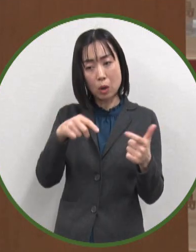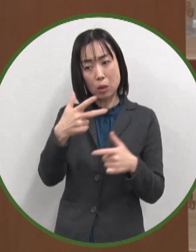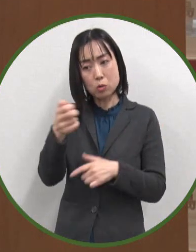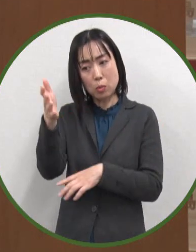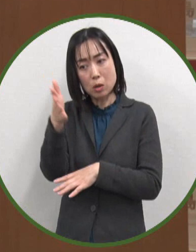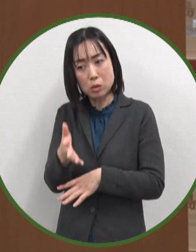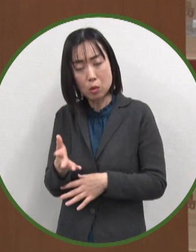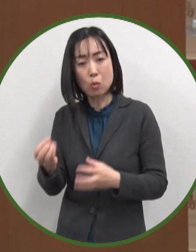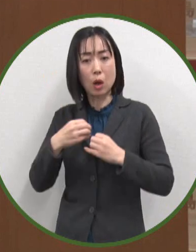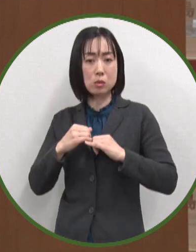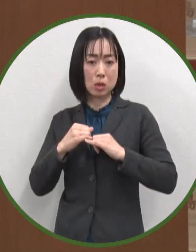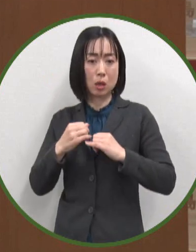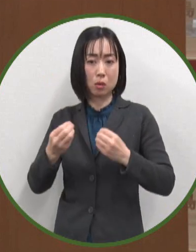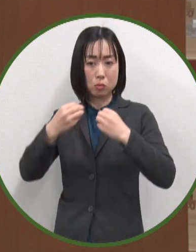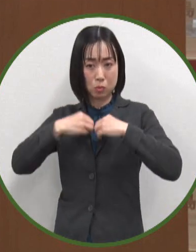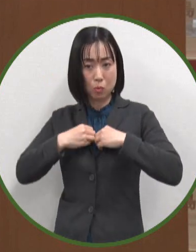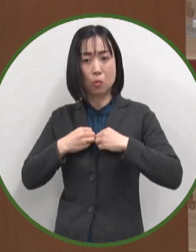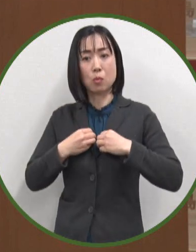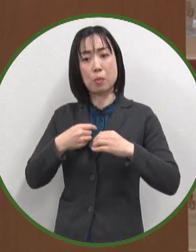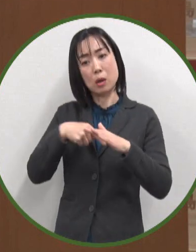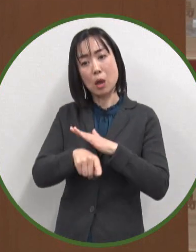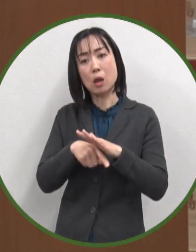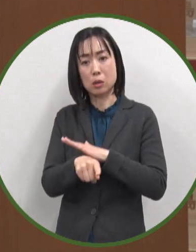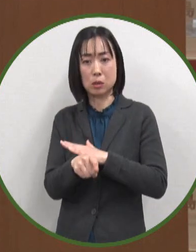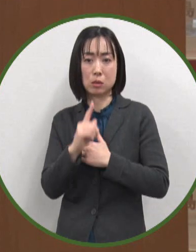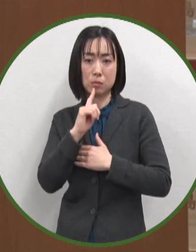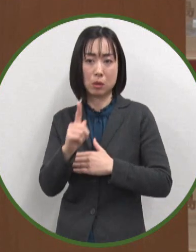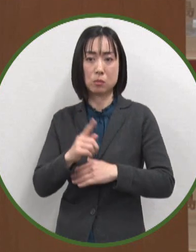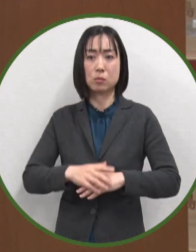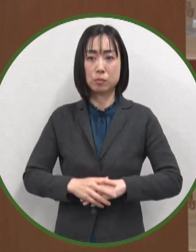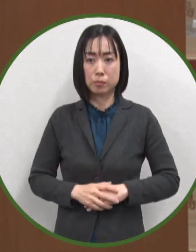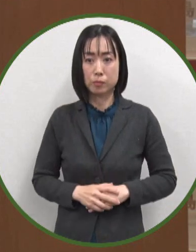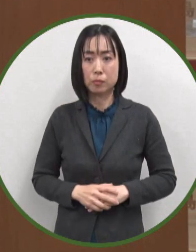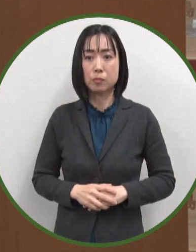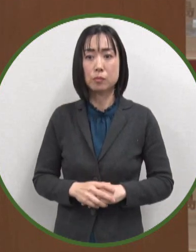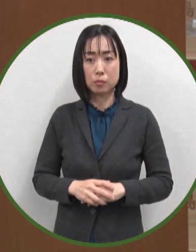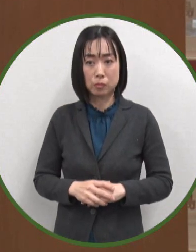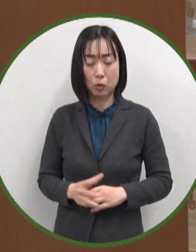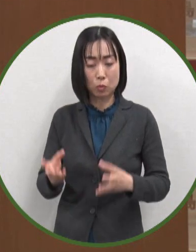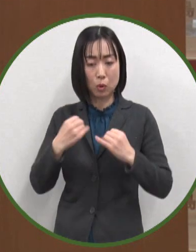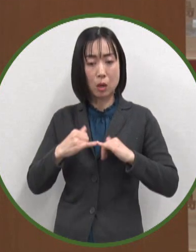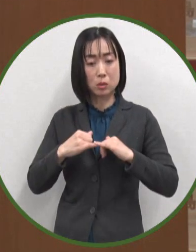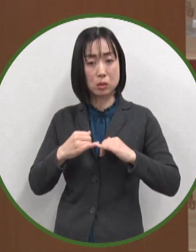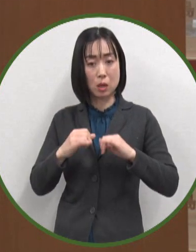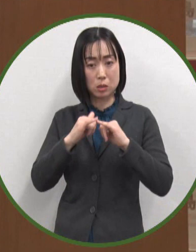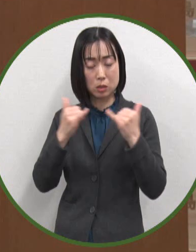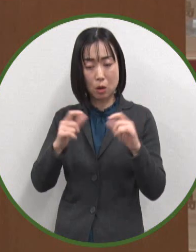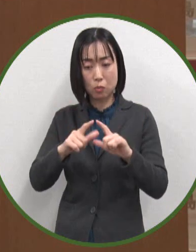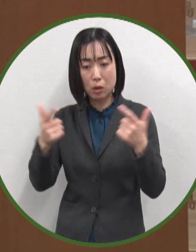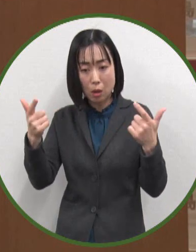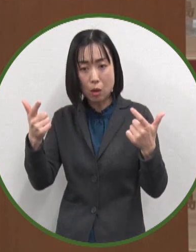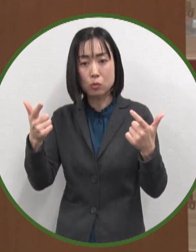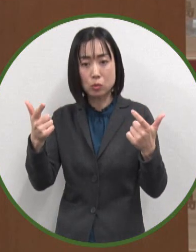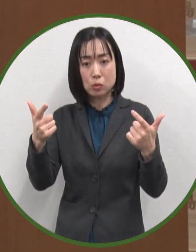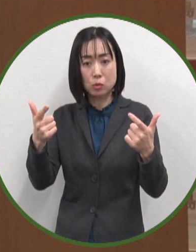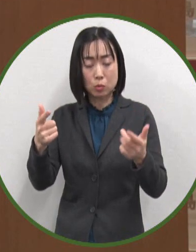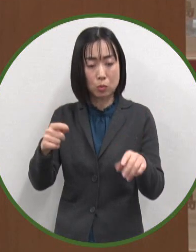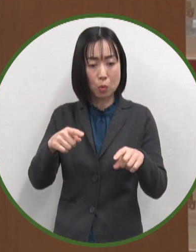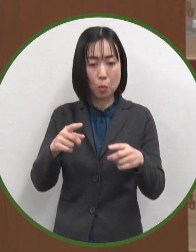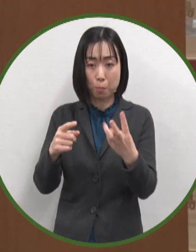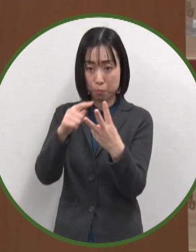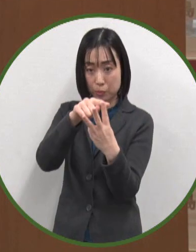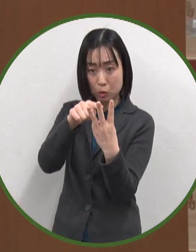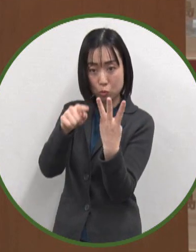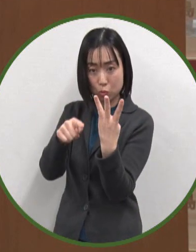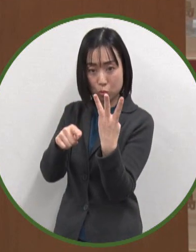ています。よってこの3種類の感染をターゲットとして対策を現在